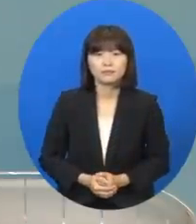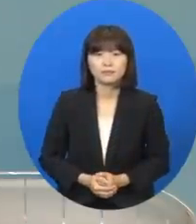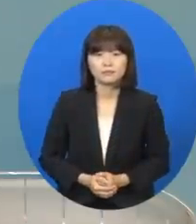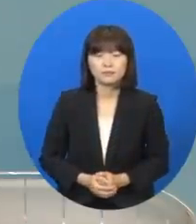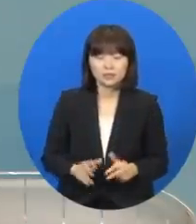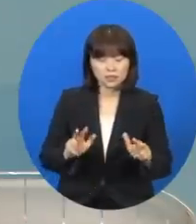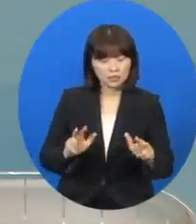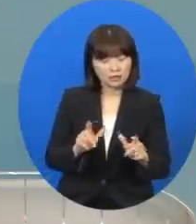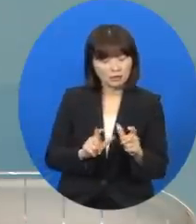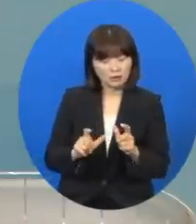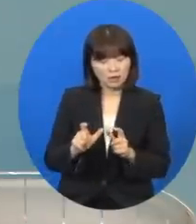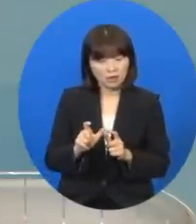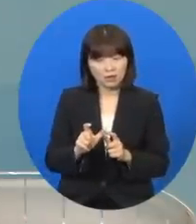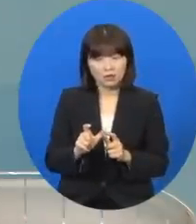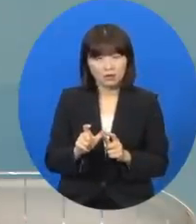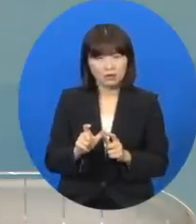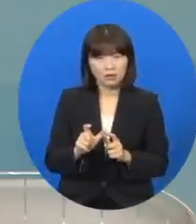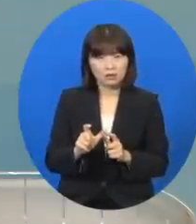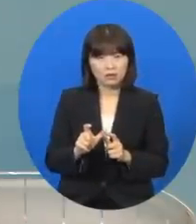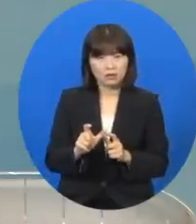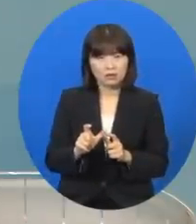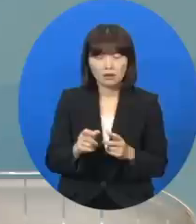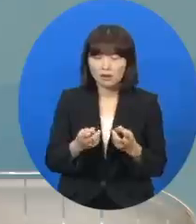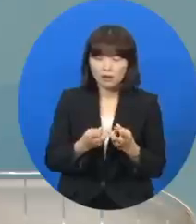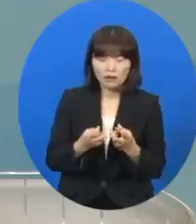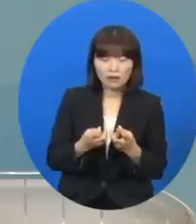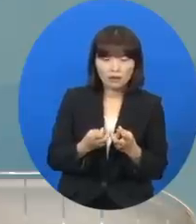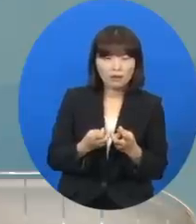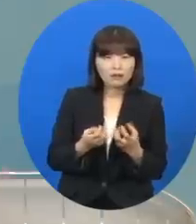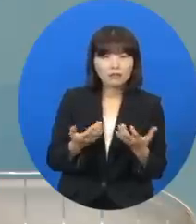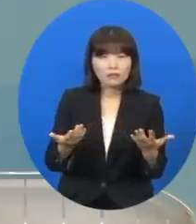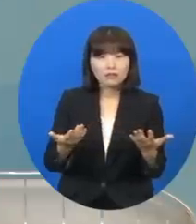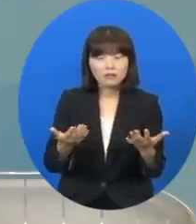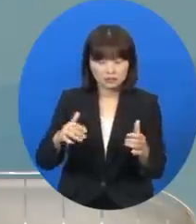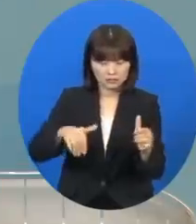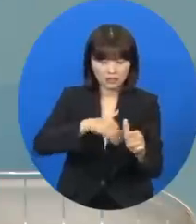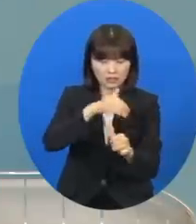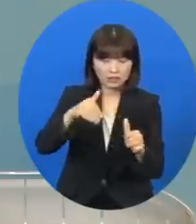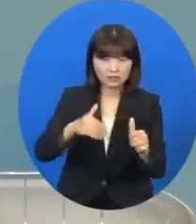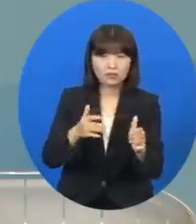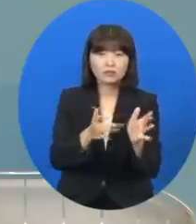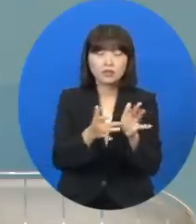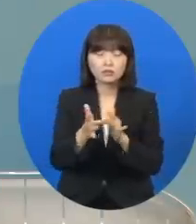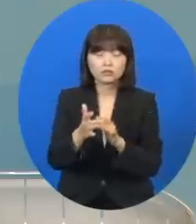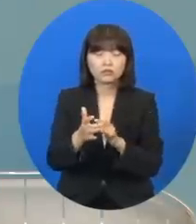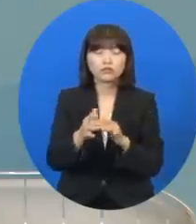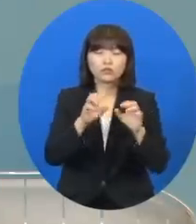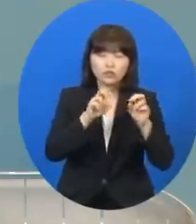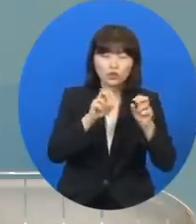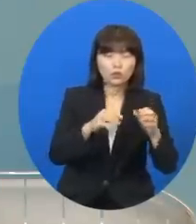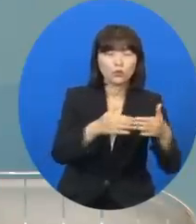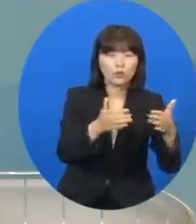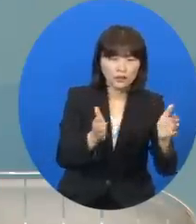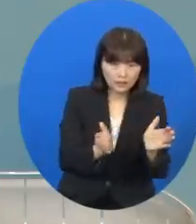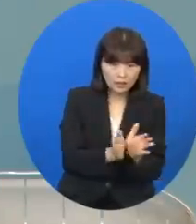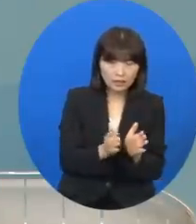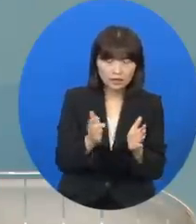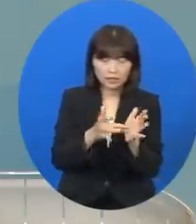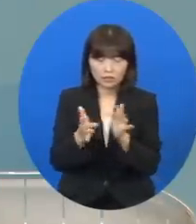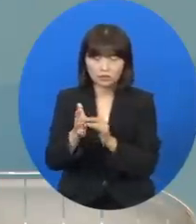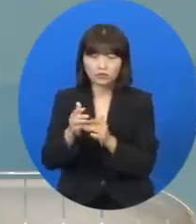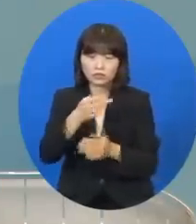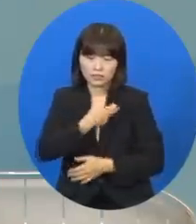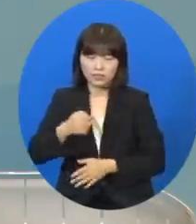이제는 더 이상 어떻게 해볼 길도 없는 그 상황에서 예수전도단 예수제자훈련학교 들어가